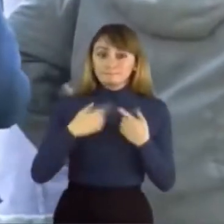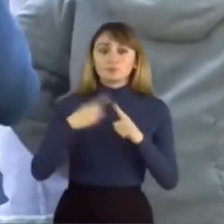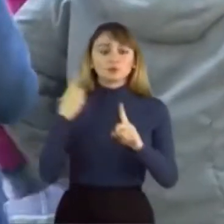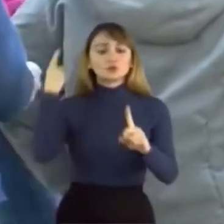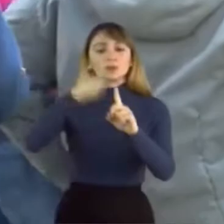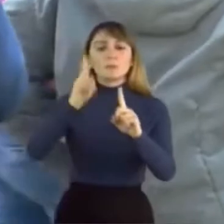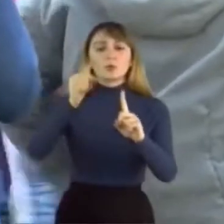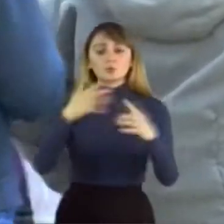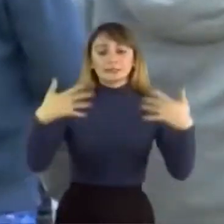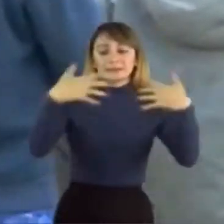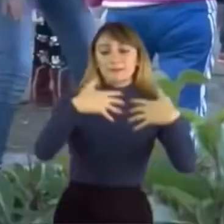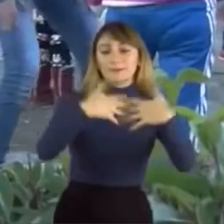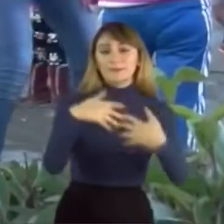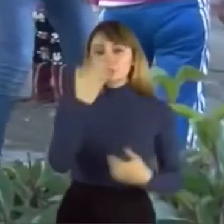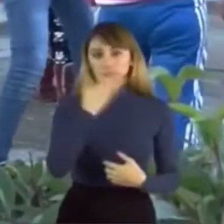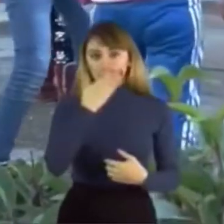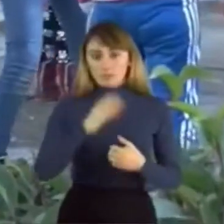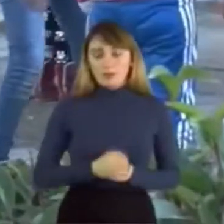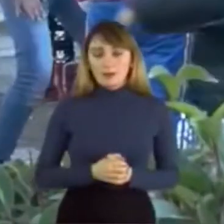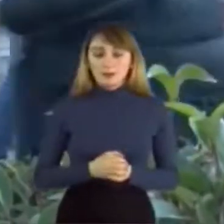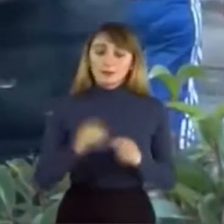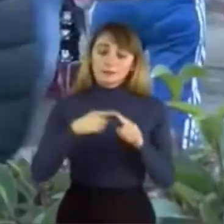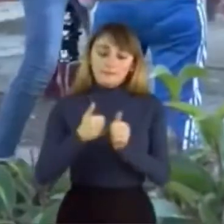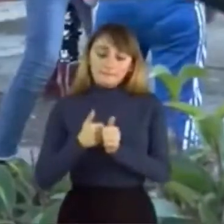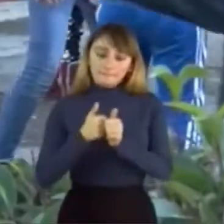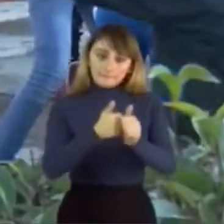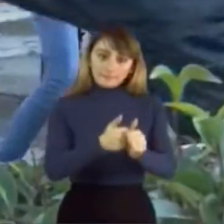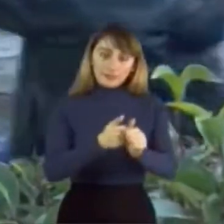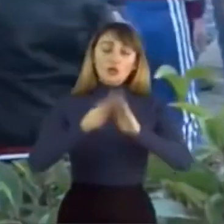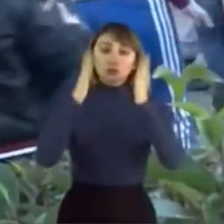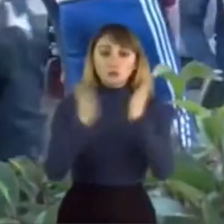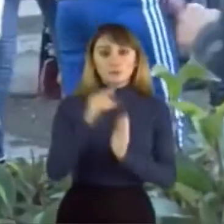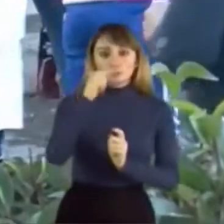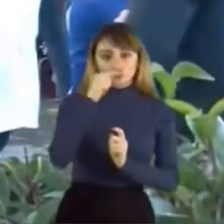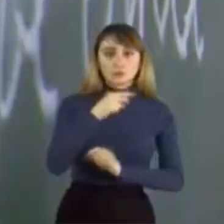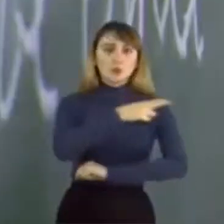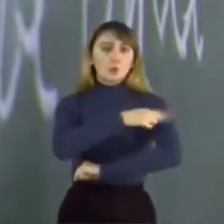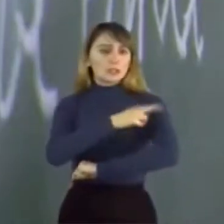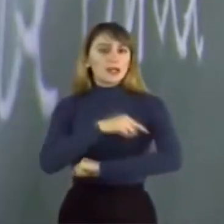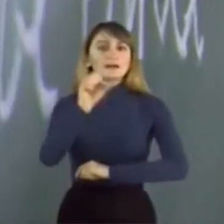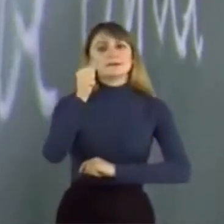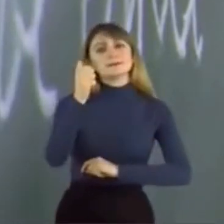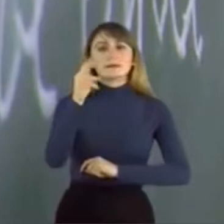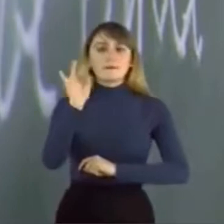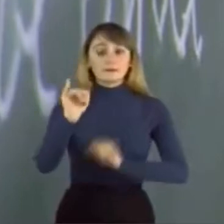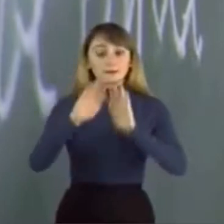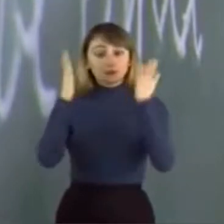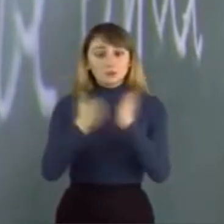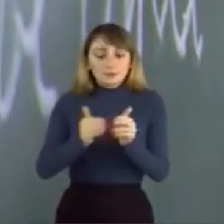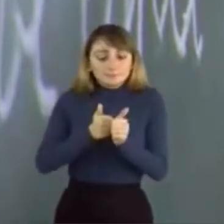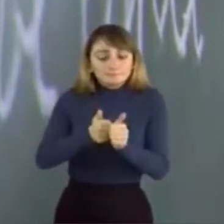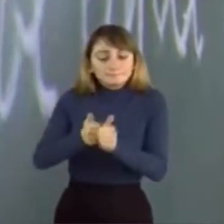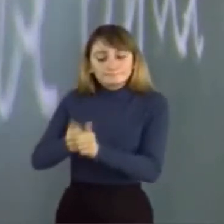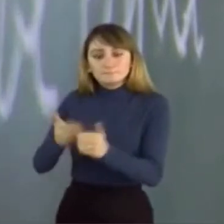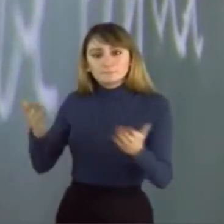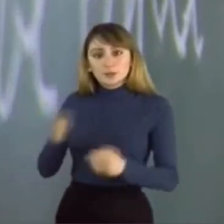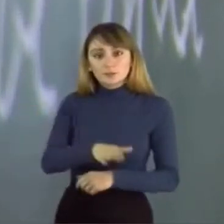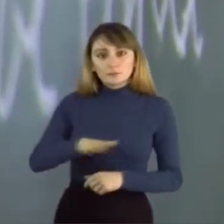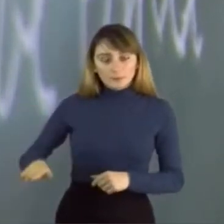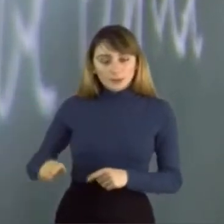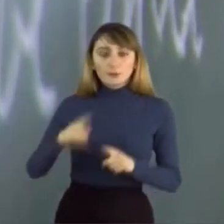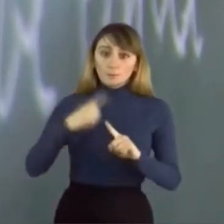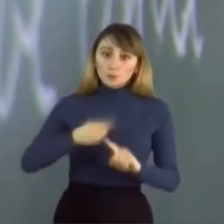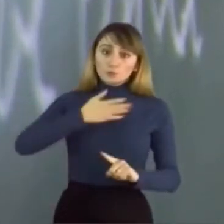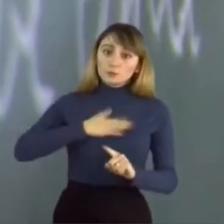Instituti i njerëzve që nuk dëgjojnë synon për një integrim sa më të mirë të këtyre njerëzve në jetë. Megjithatë, pavarësisht kontributit dhe dedikimit